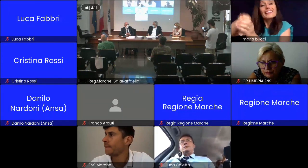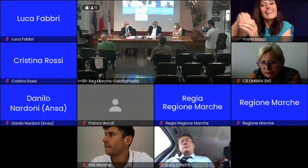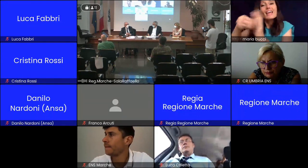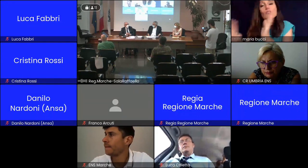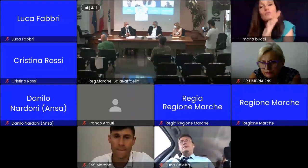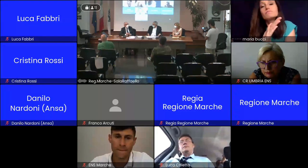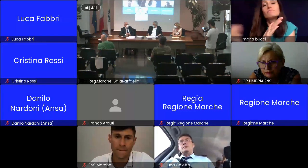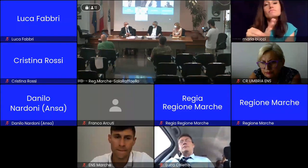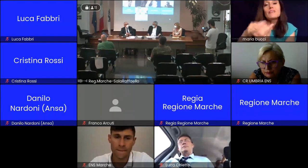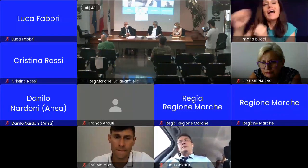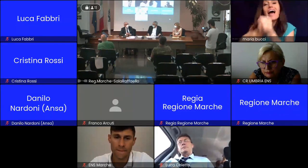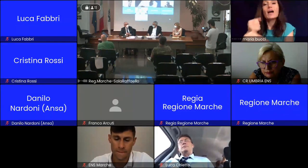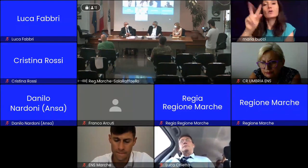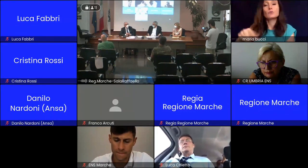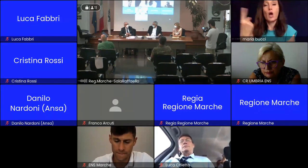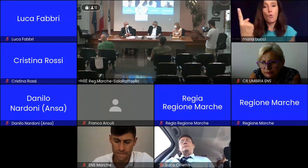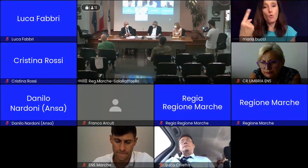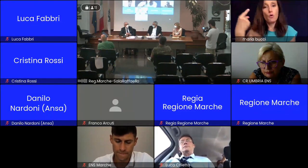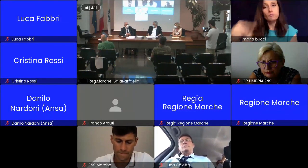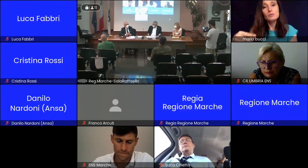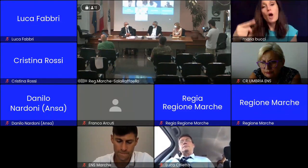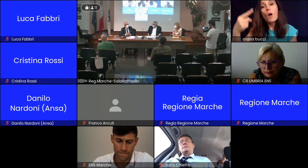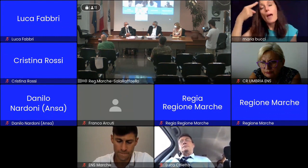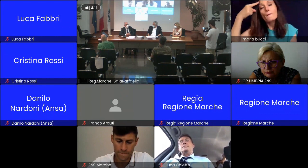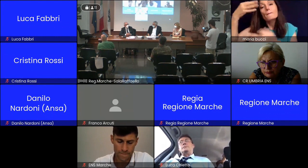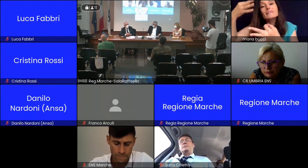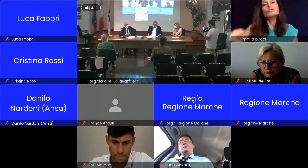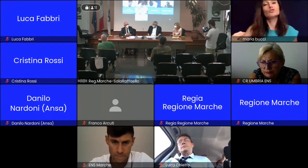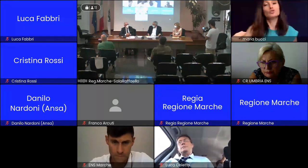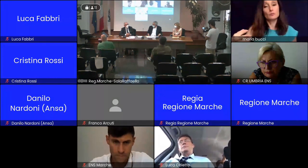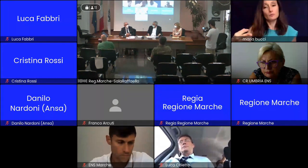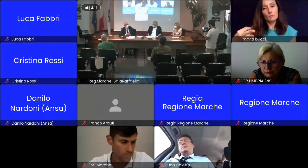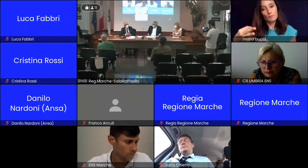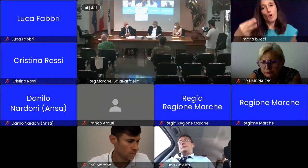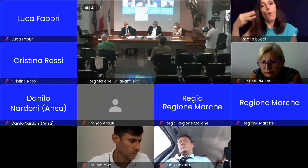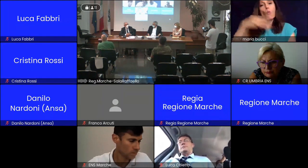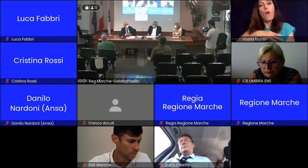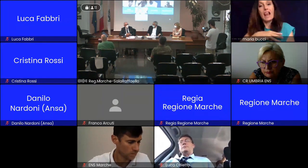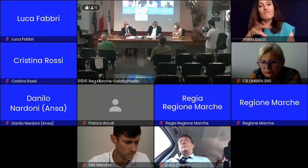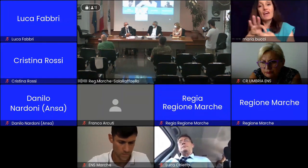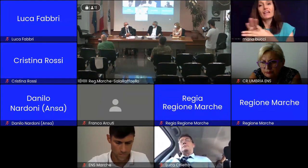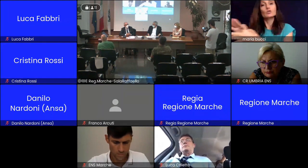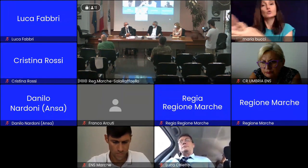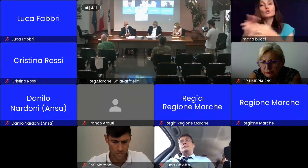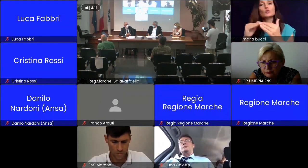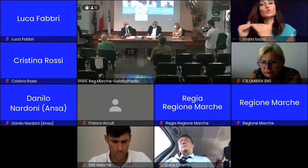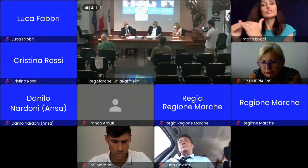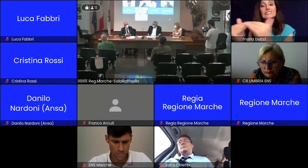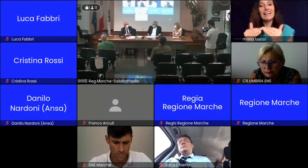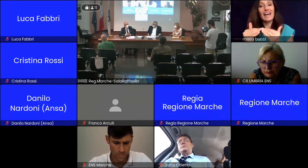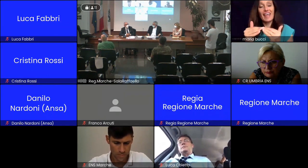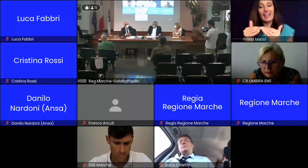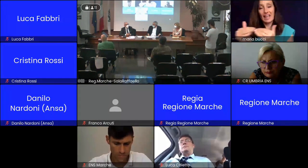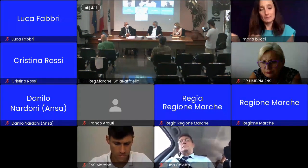una di un pensiero avanzato che tende a mettere l'individuo e i suoi